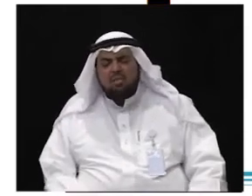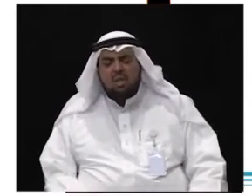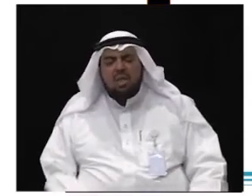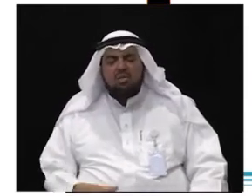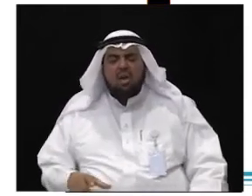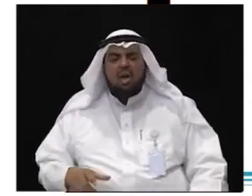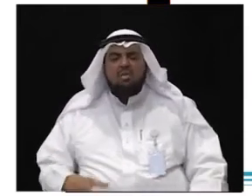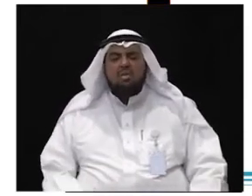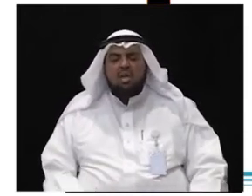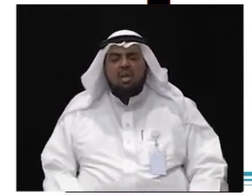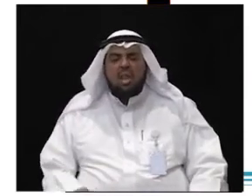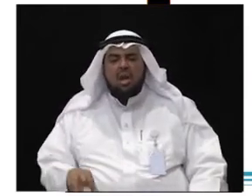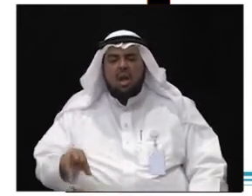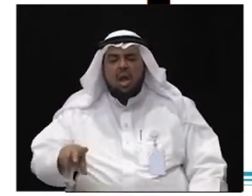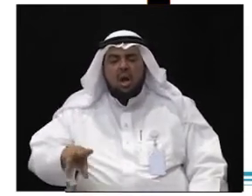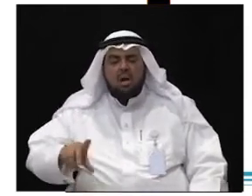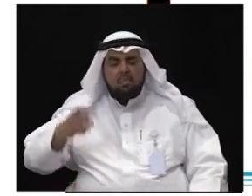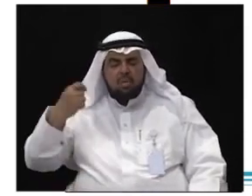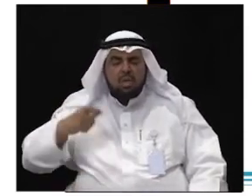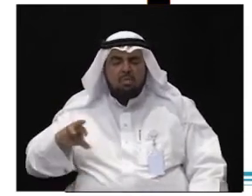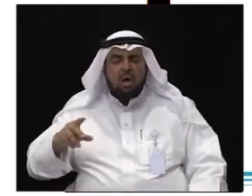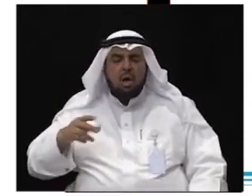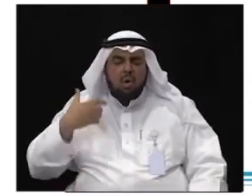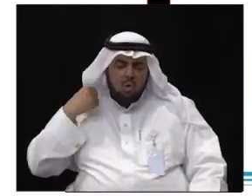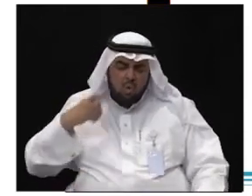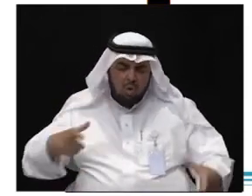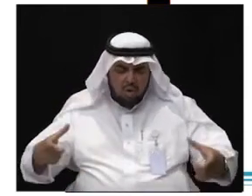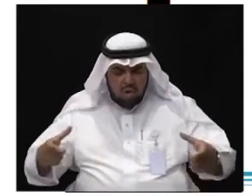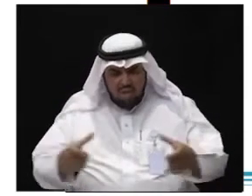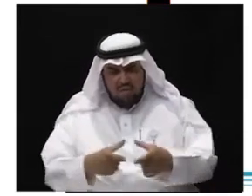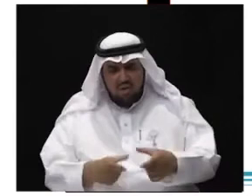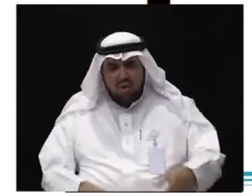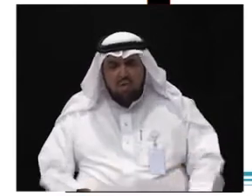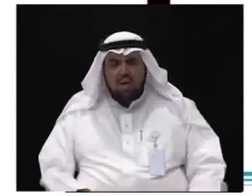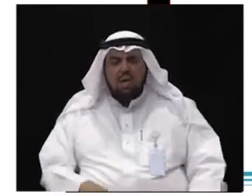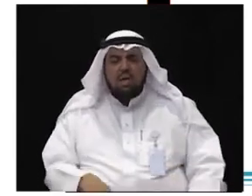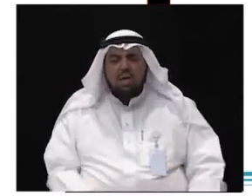فاتفقت نورا مع عبد العزيز على